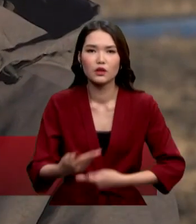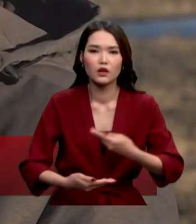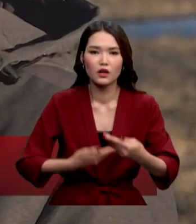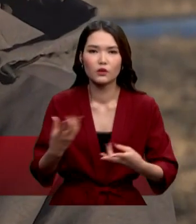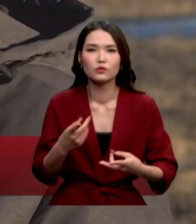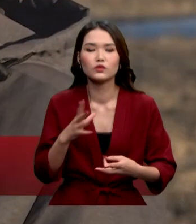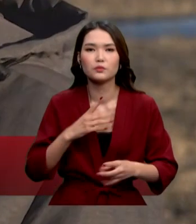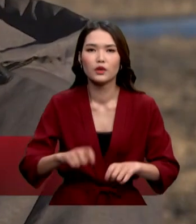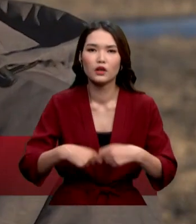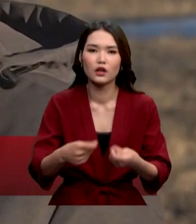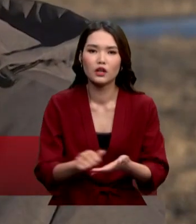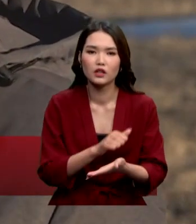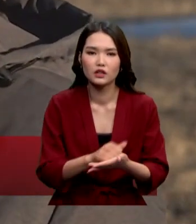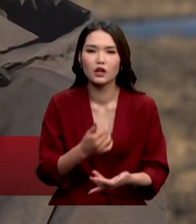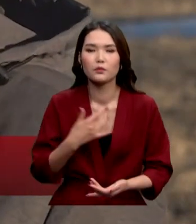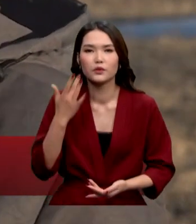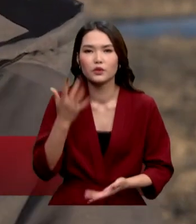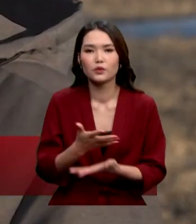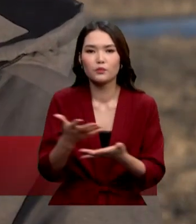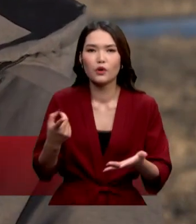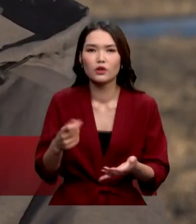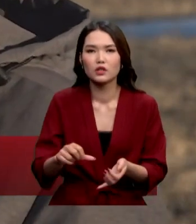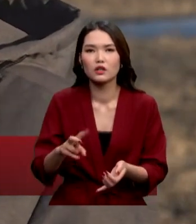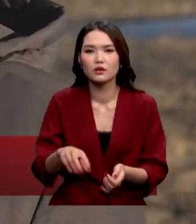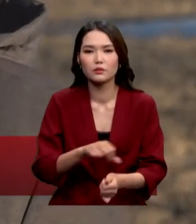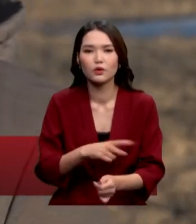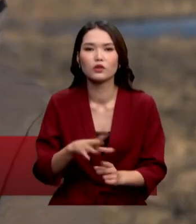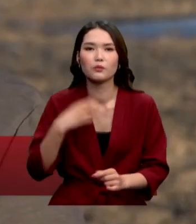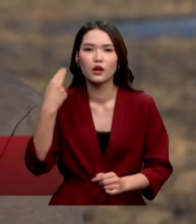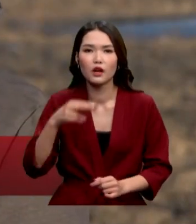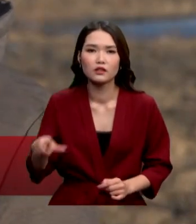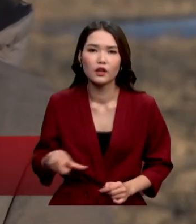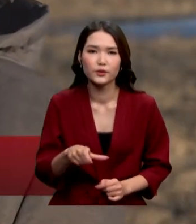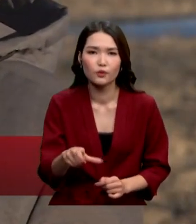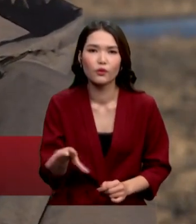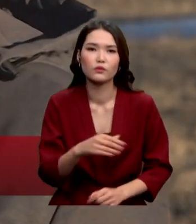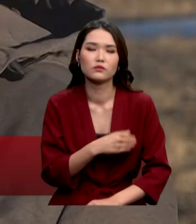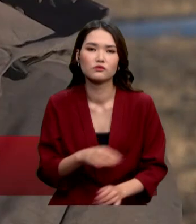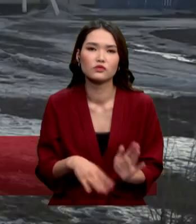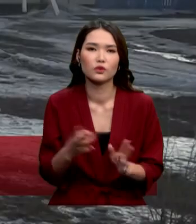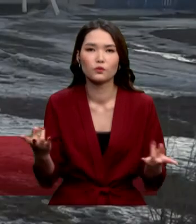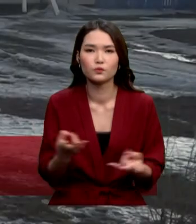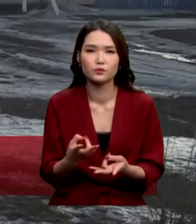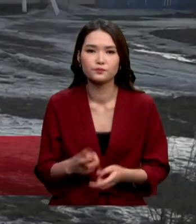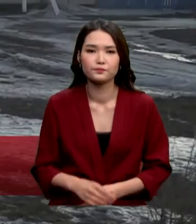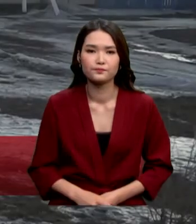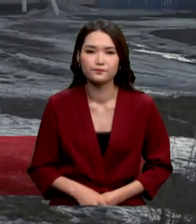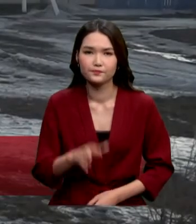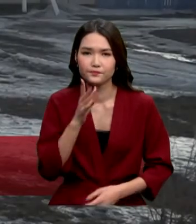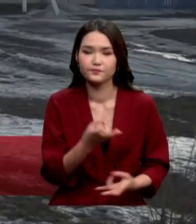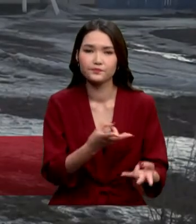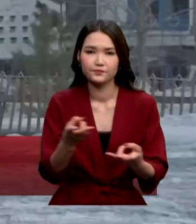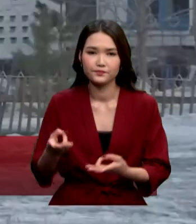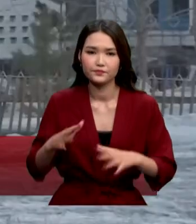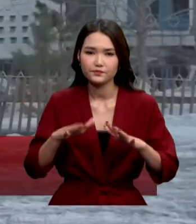получить один документ, мы проезжаем более 100 километров. При этом качество дороги оставляет желать лучшего. Все необходимые